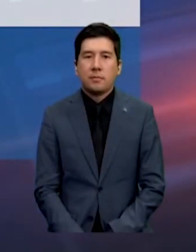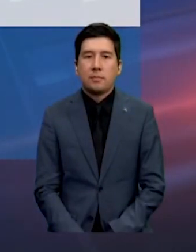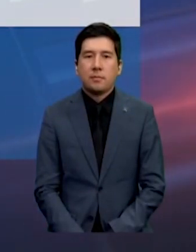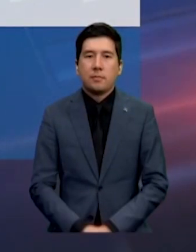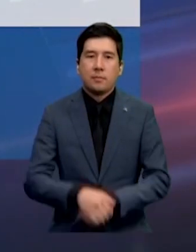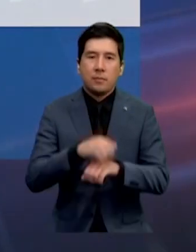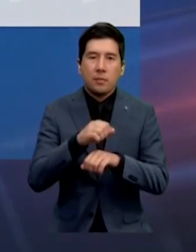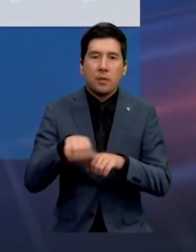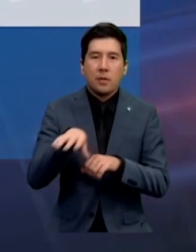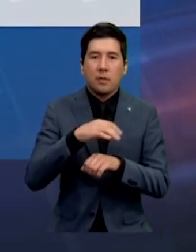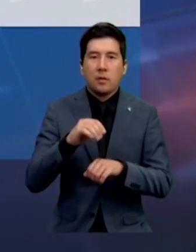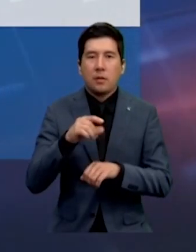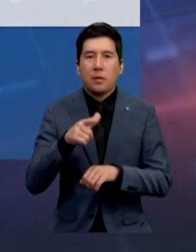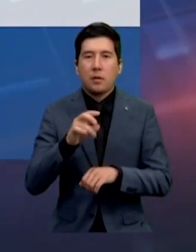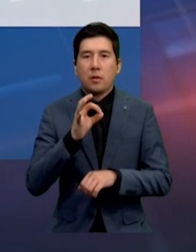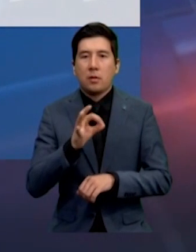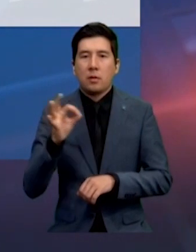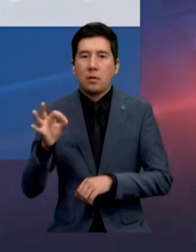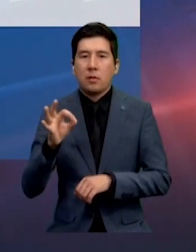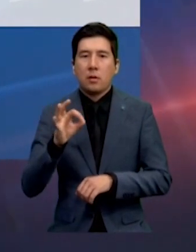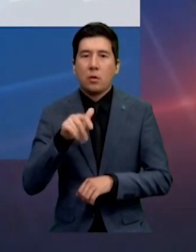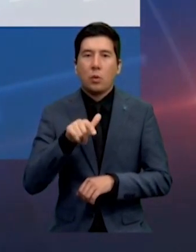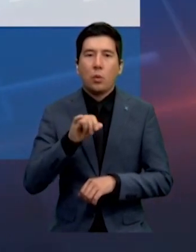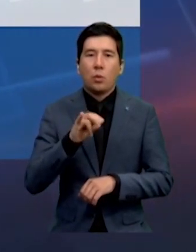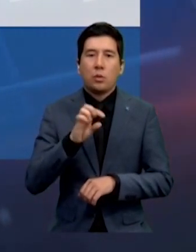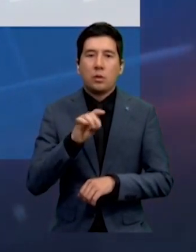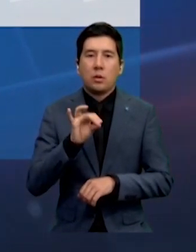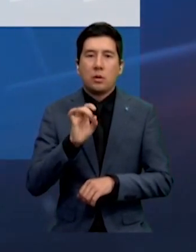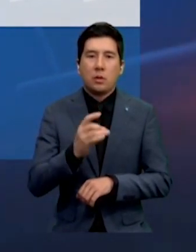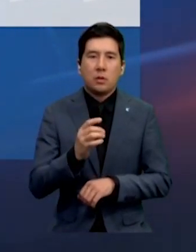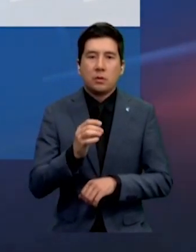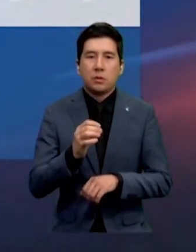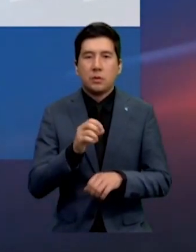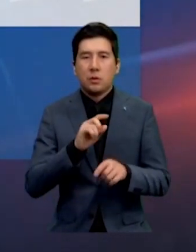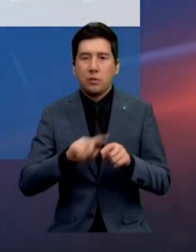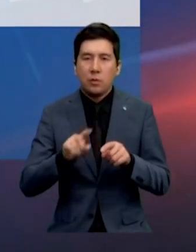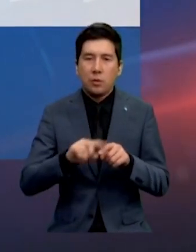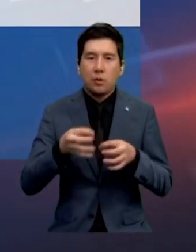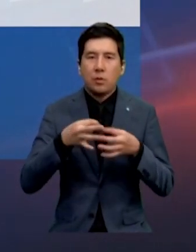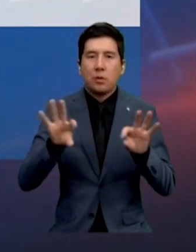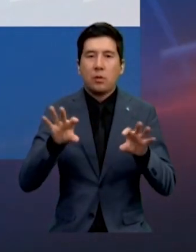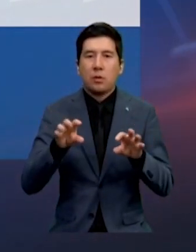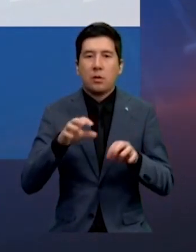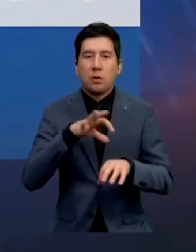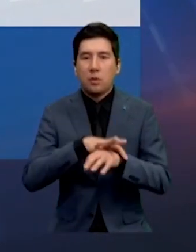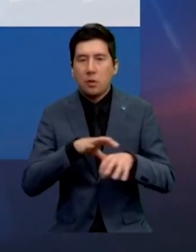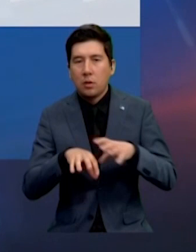Поддерживаем призыв генерального секретаря ООН Антонио Гутерриша о необходимости незамедлительного освобождения заложников без